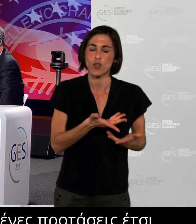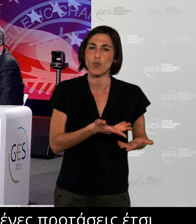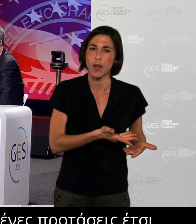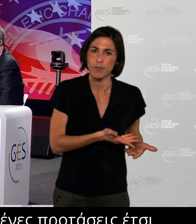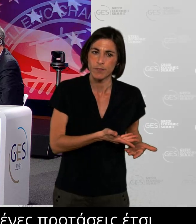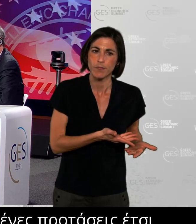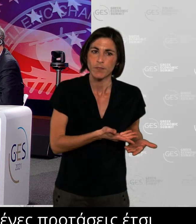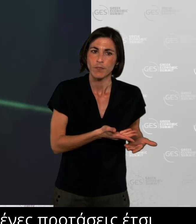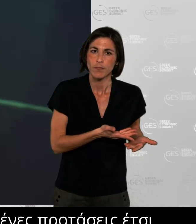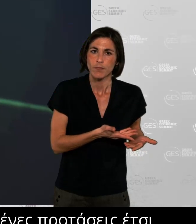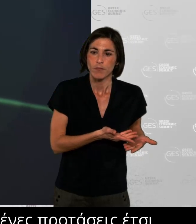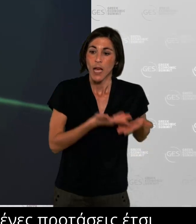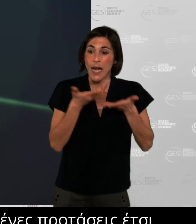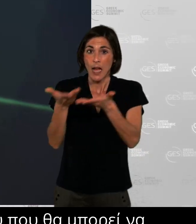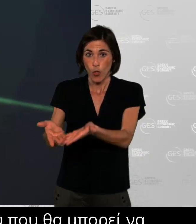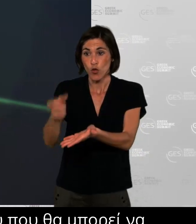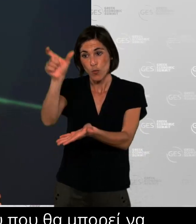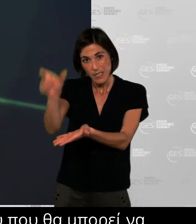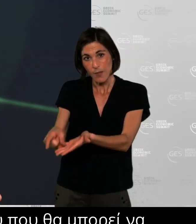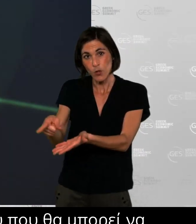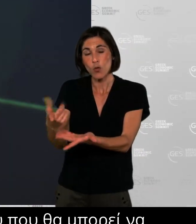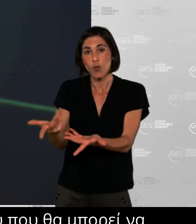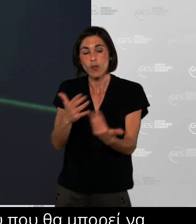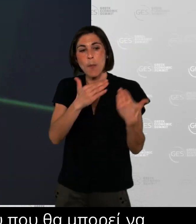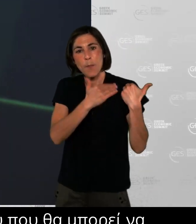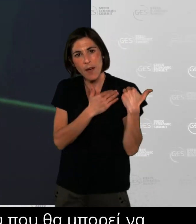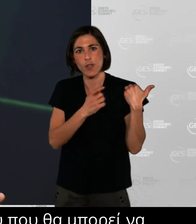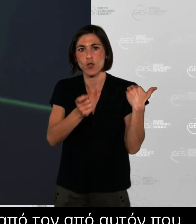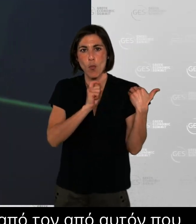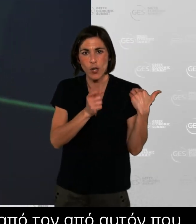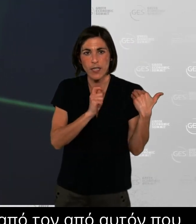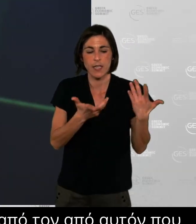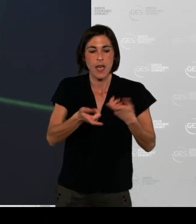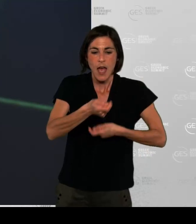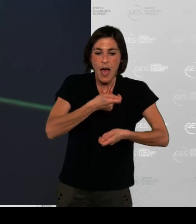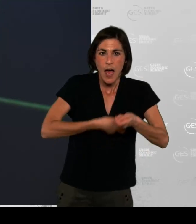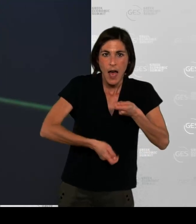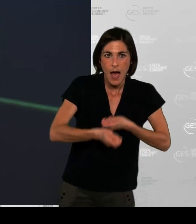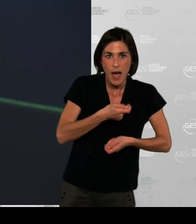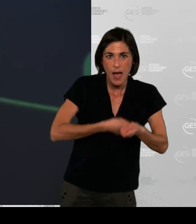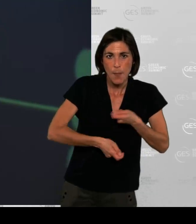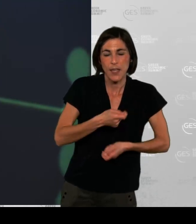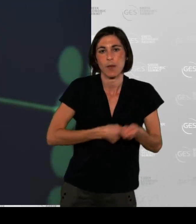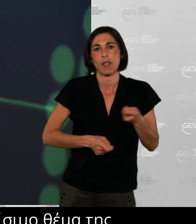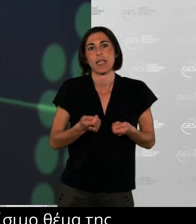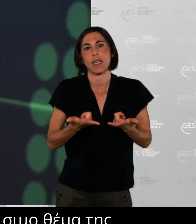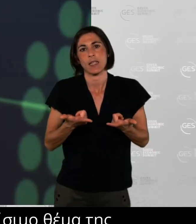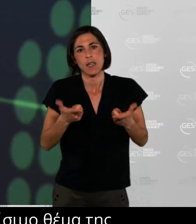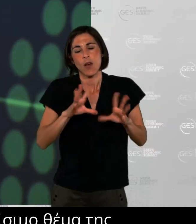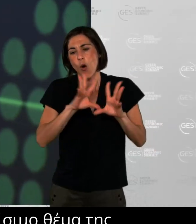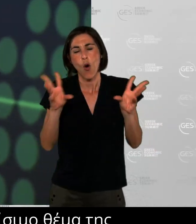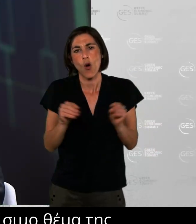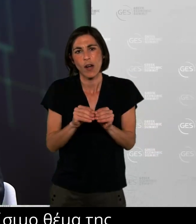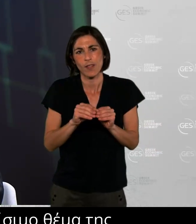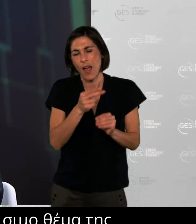θέλει να εφαρμόσει πολιτικές σε αυτό το πάρα πολύ κρίσιμο θέμα της επιχειρηματικής αξιοποίησης, της έρευνας και της καινοτομίας στη χώρα μας.